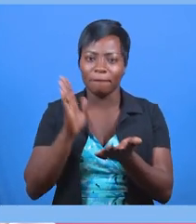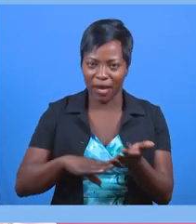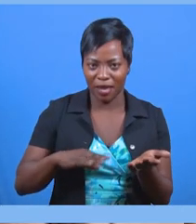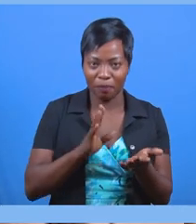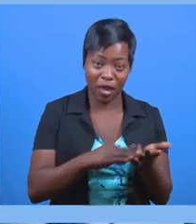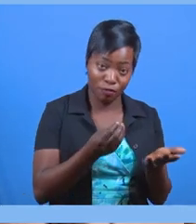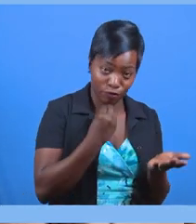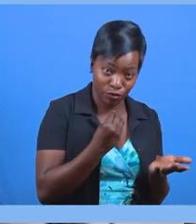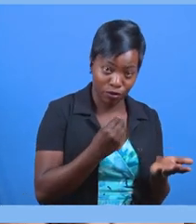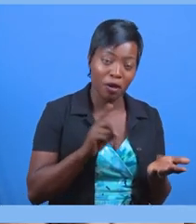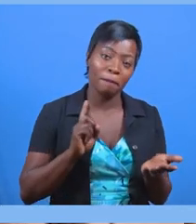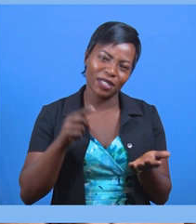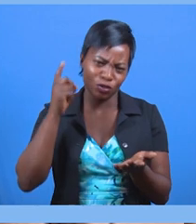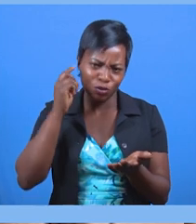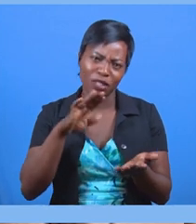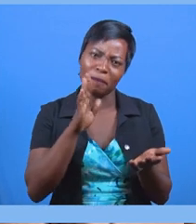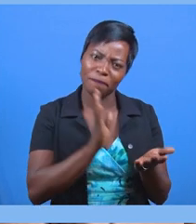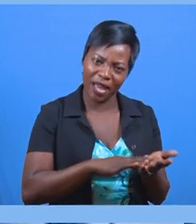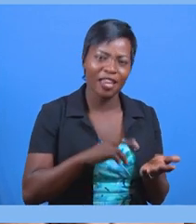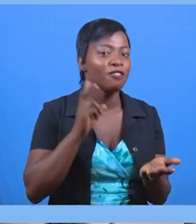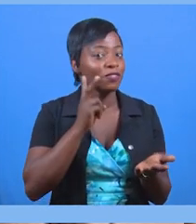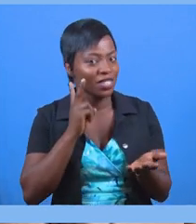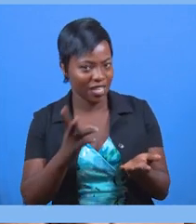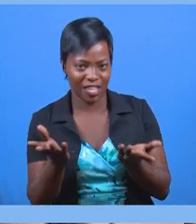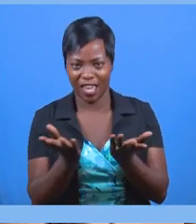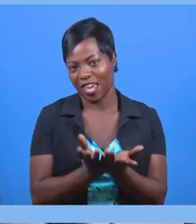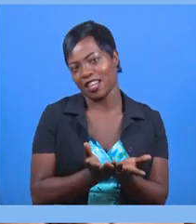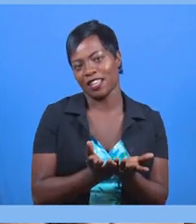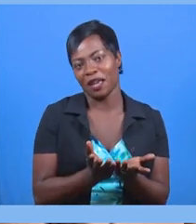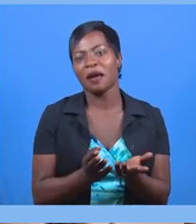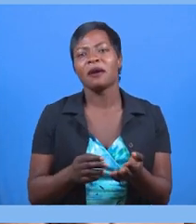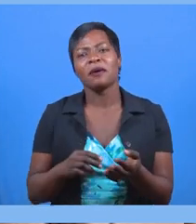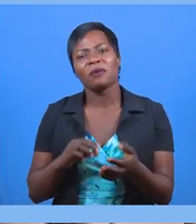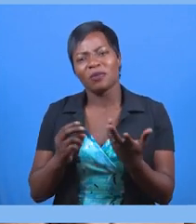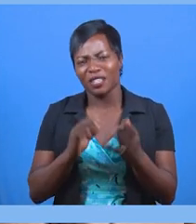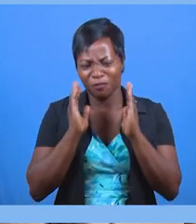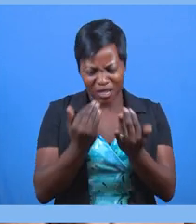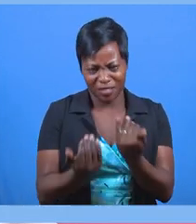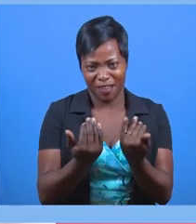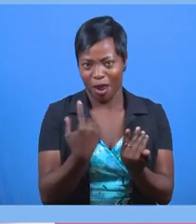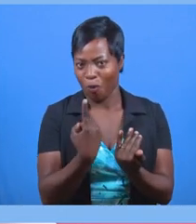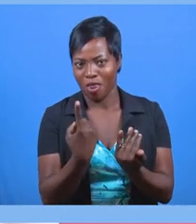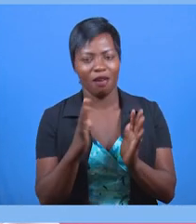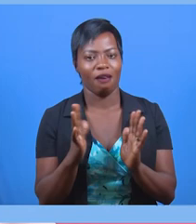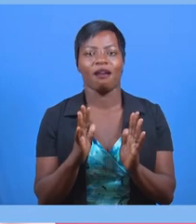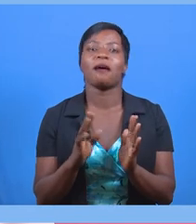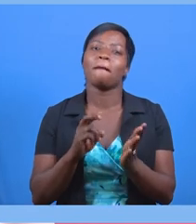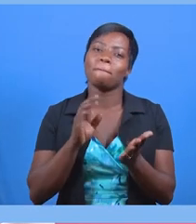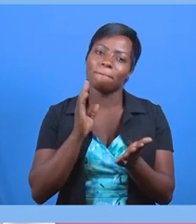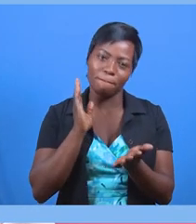nechevaenzi. Vaisangotenga chevana vavo. Saka munoona kuti tsika dzedu